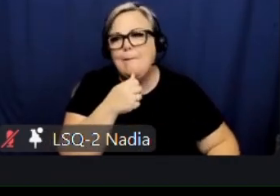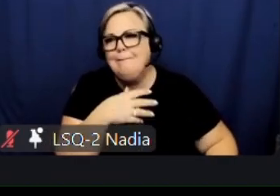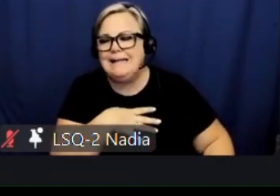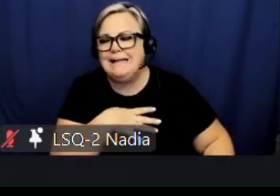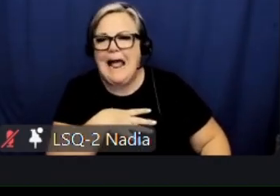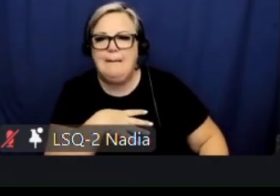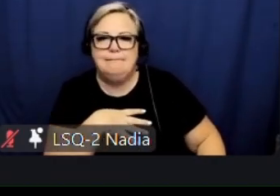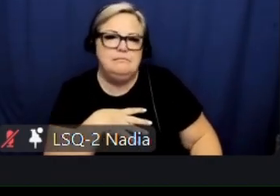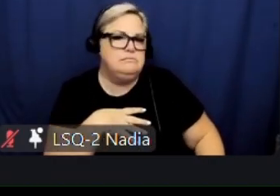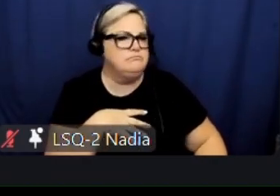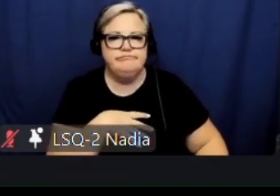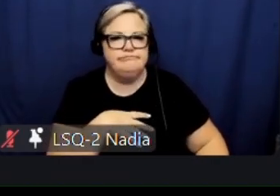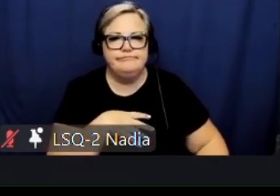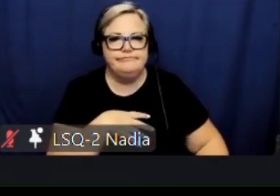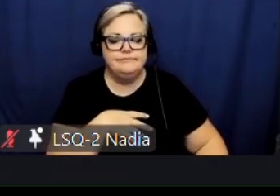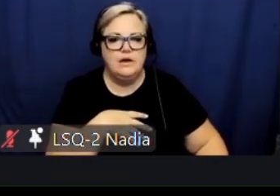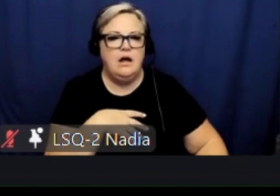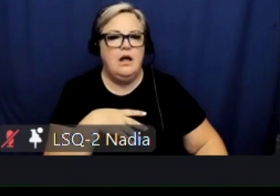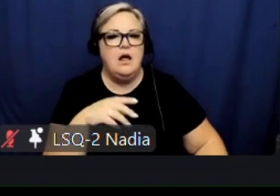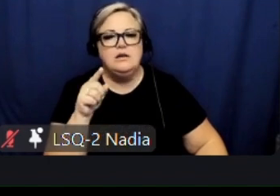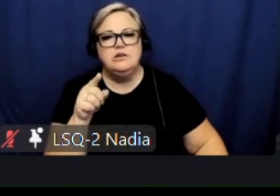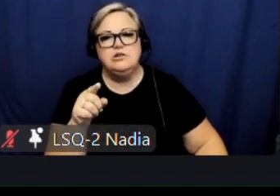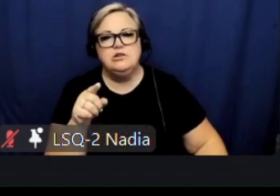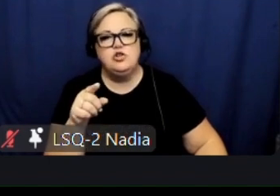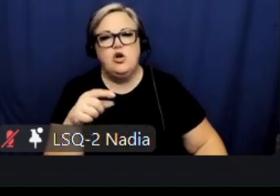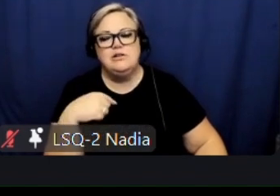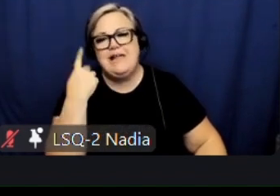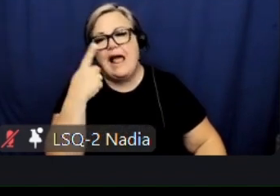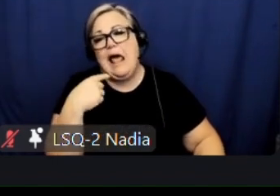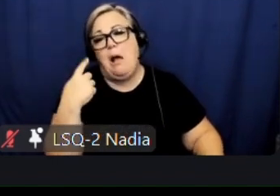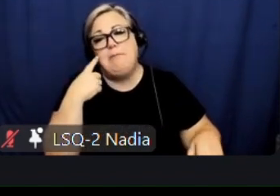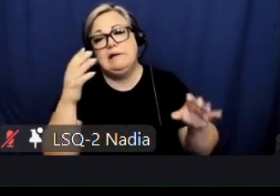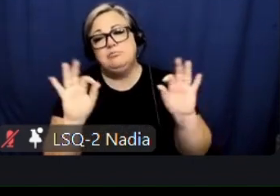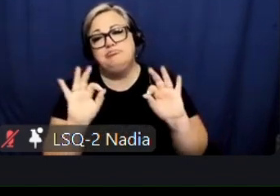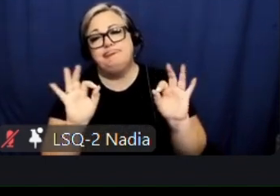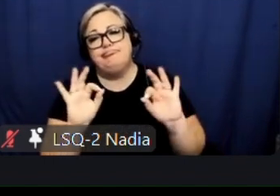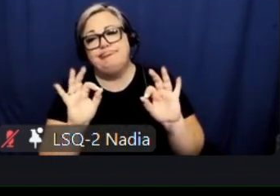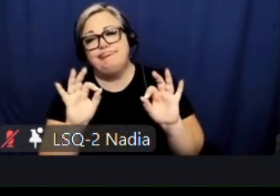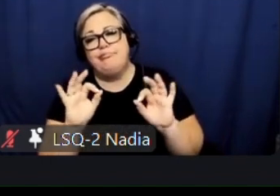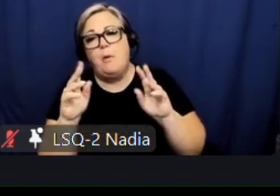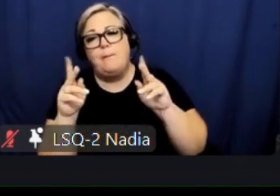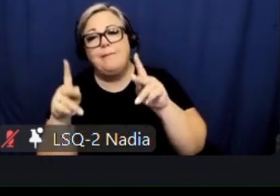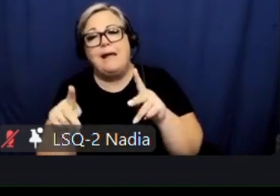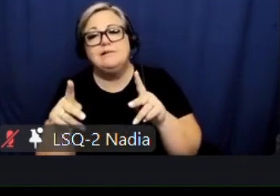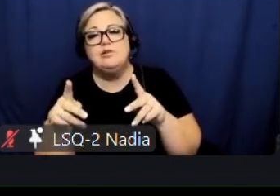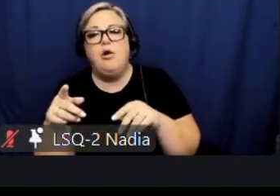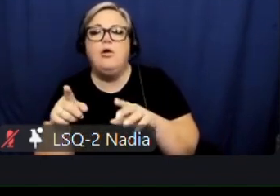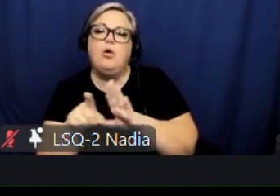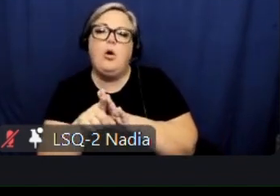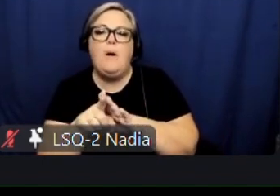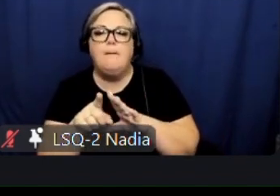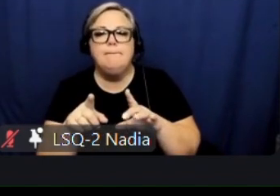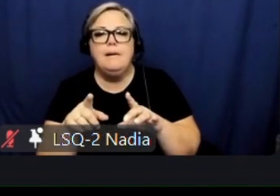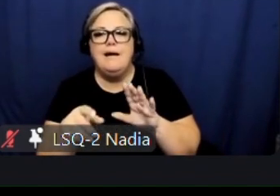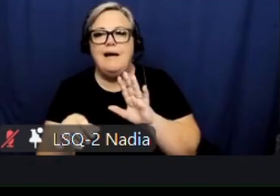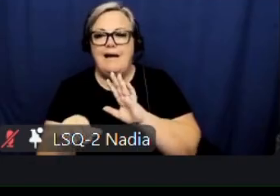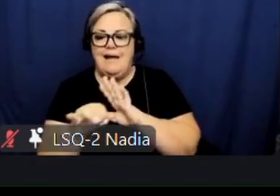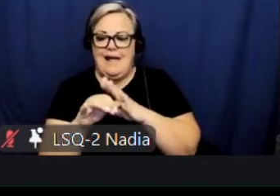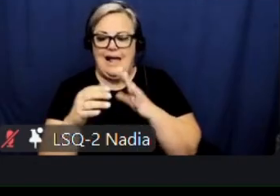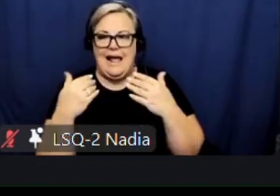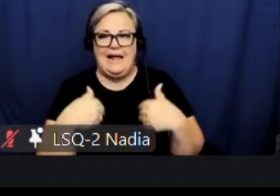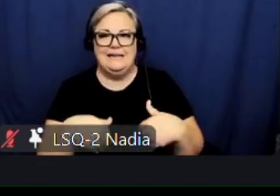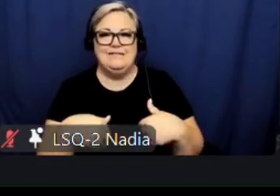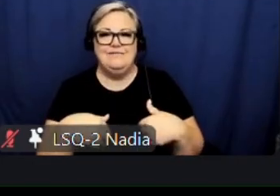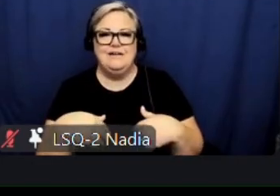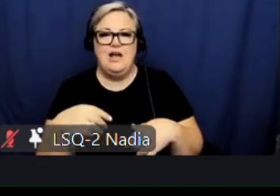une personne. Euh, ça peut sembler anodin, une personne dont qui s'identifie, dont le